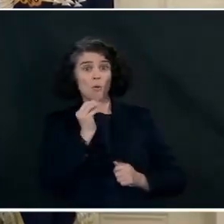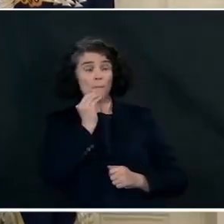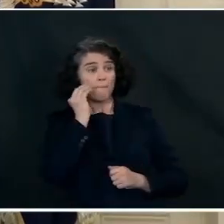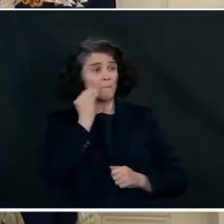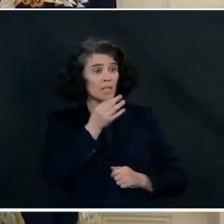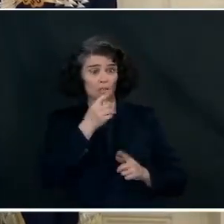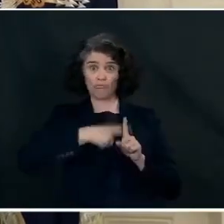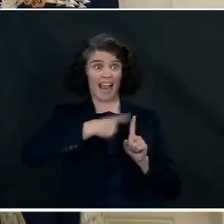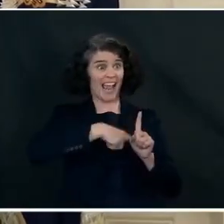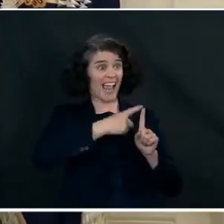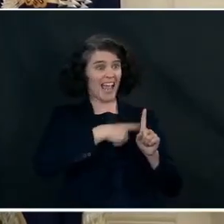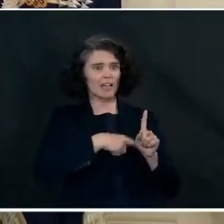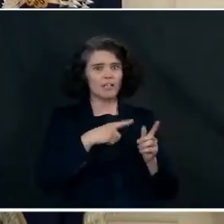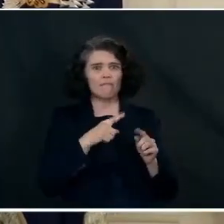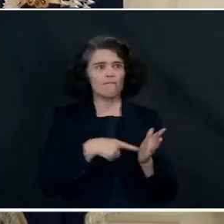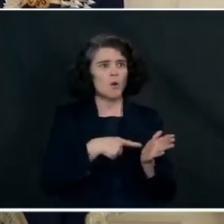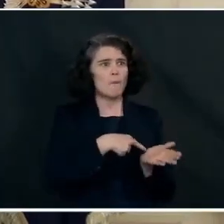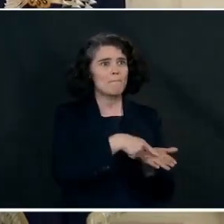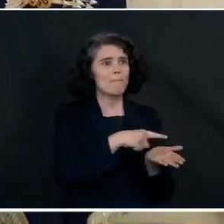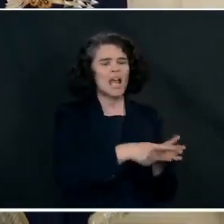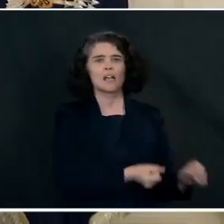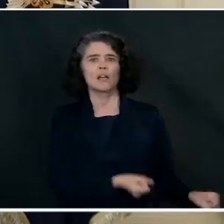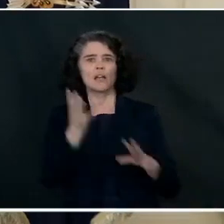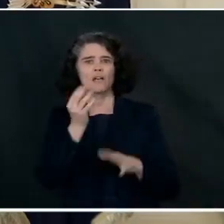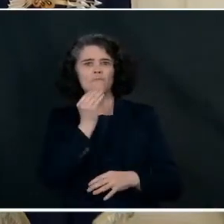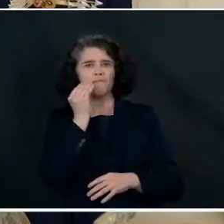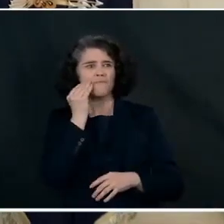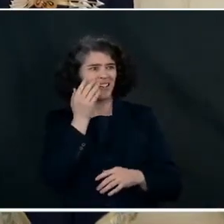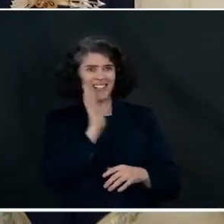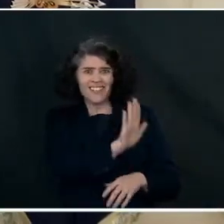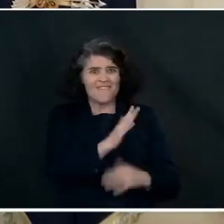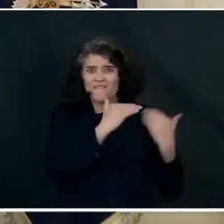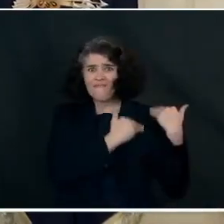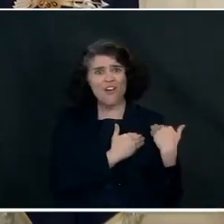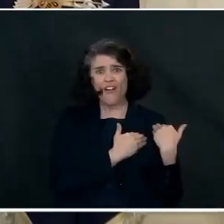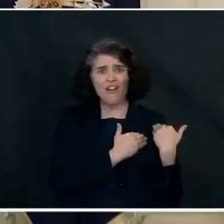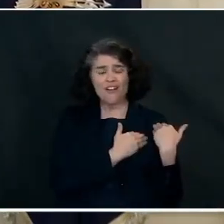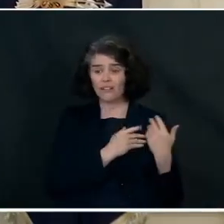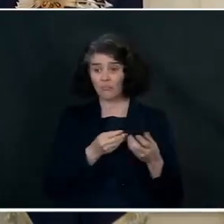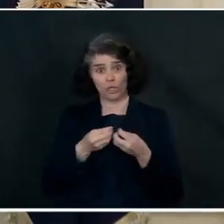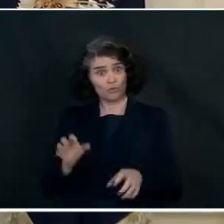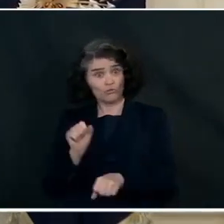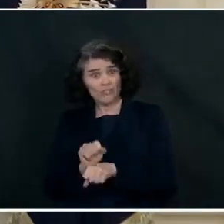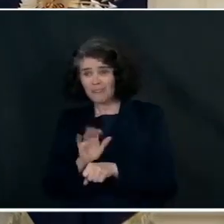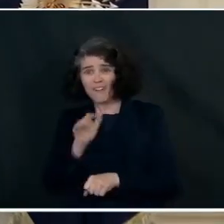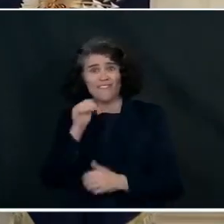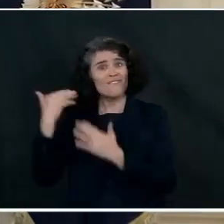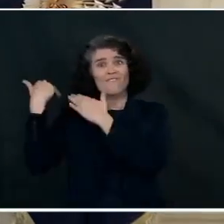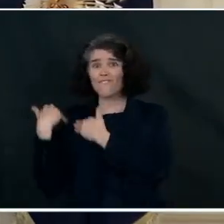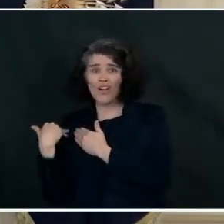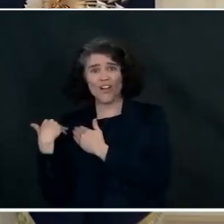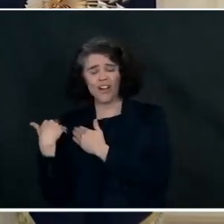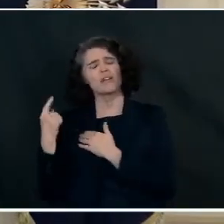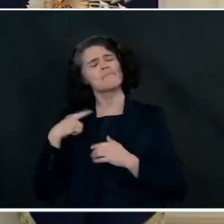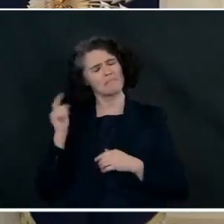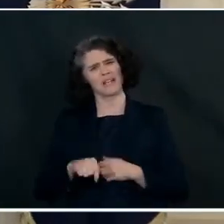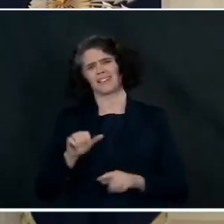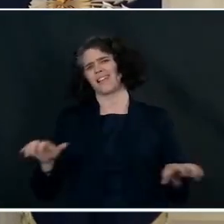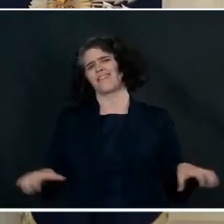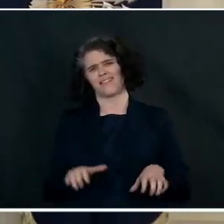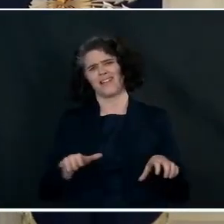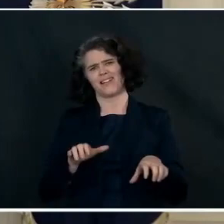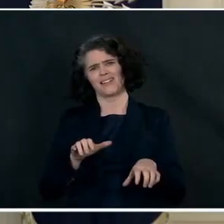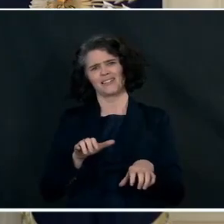deneyimimiz bize gösterdiği ve şu andaki güvenlik durumu da bunu doğruluyor Afganistan'da bir yıl daha savaşmak orada sonsuza